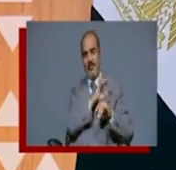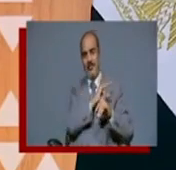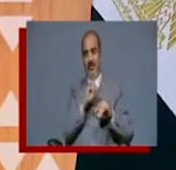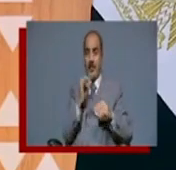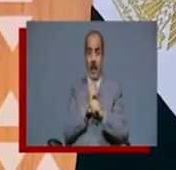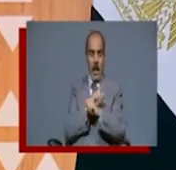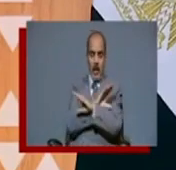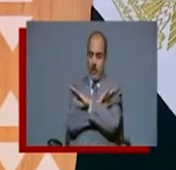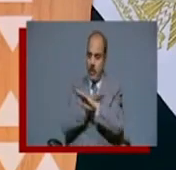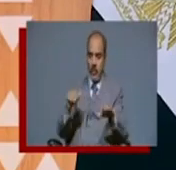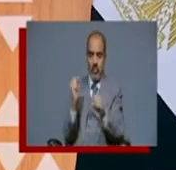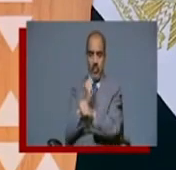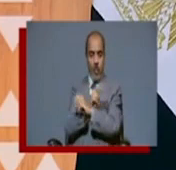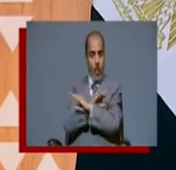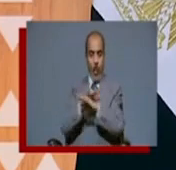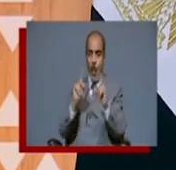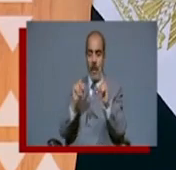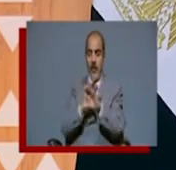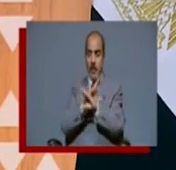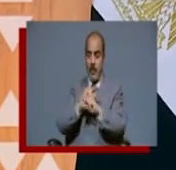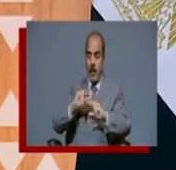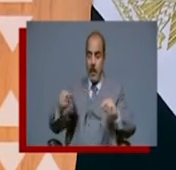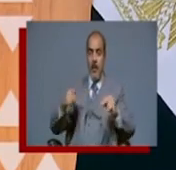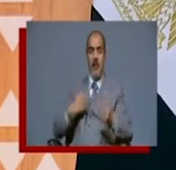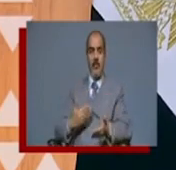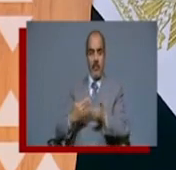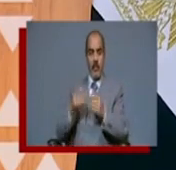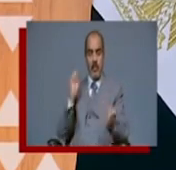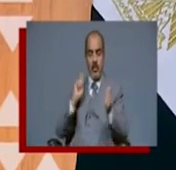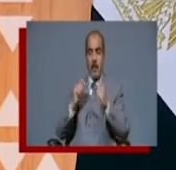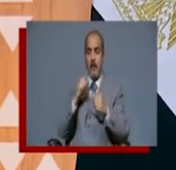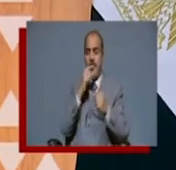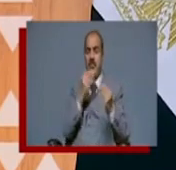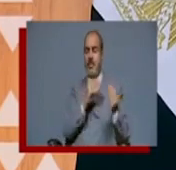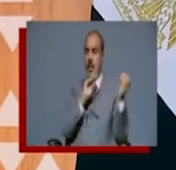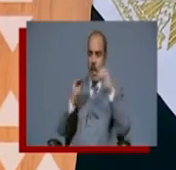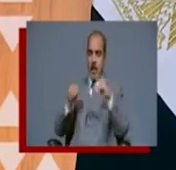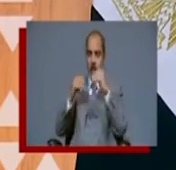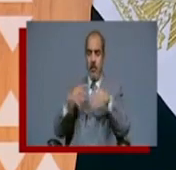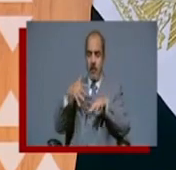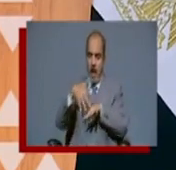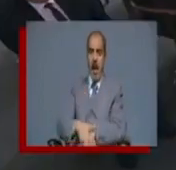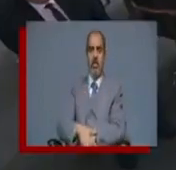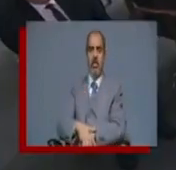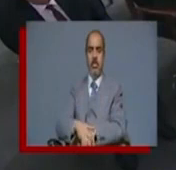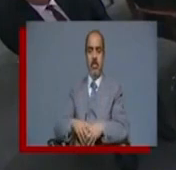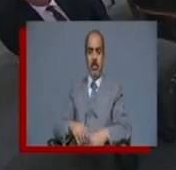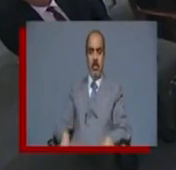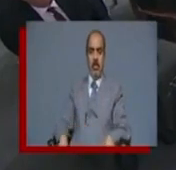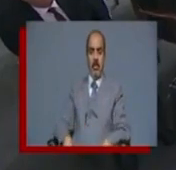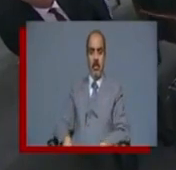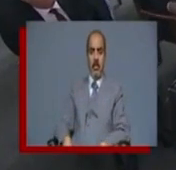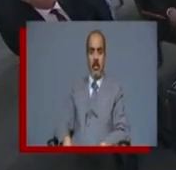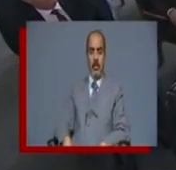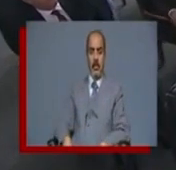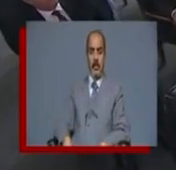لا هي ساعات العمل معروفه 48 ساعه حتى لو مفيش التزام بها هيبقى فيه اوفر تايم في ما هو في ساعات في